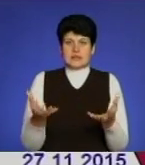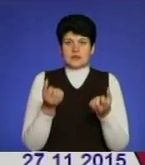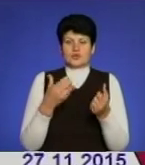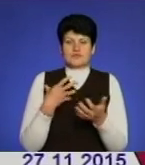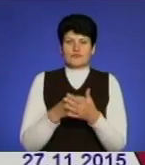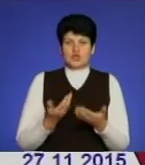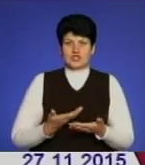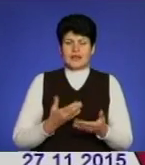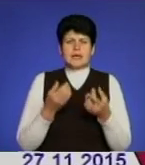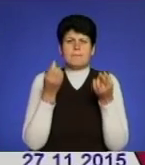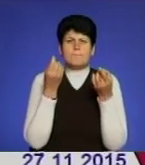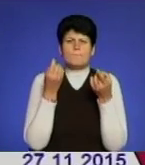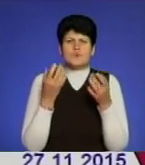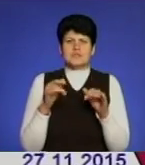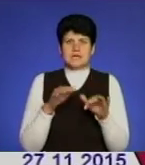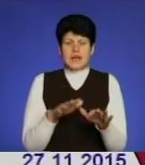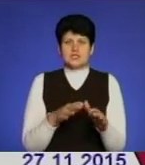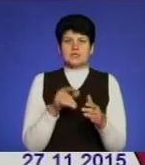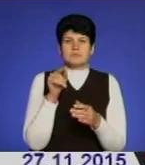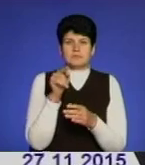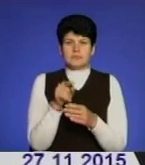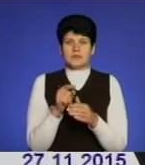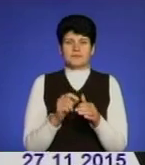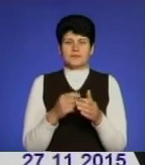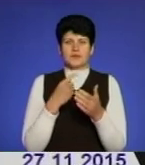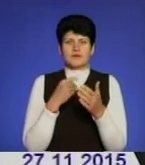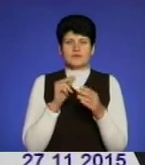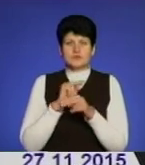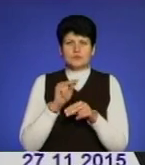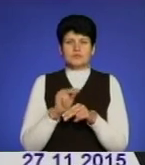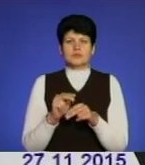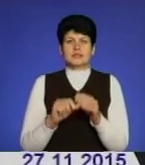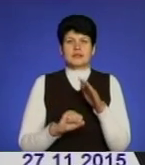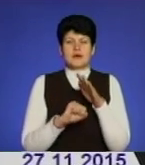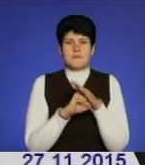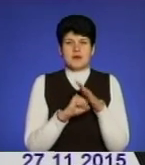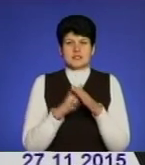ми ці прості речі доводимо на базі військкоматів,